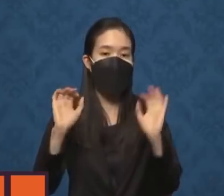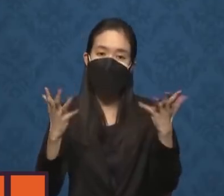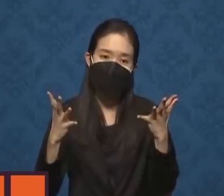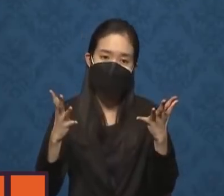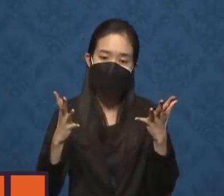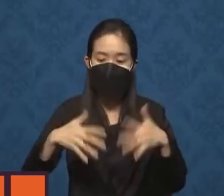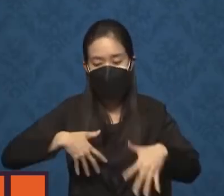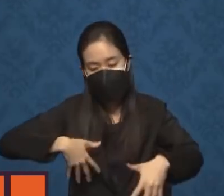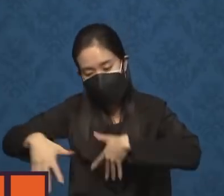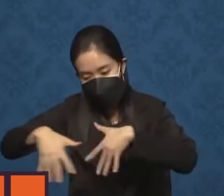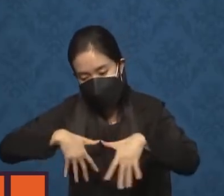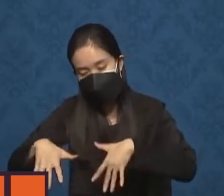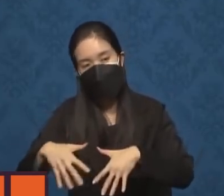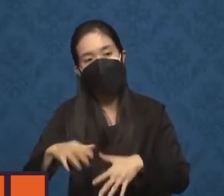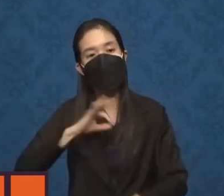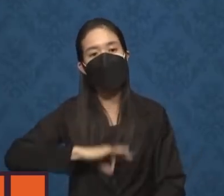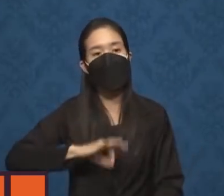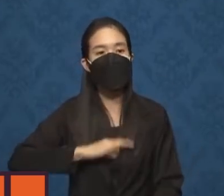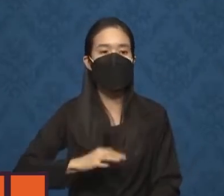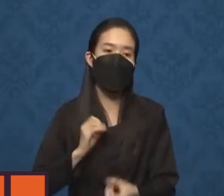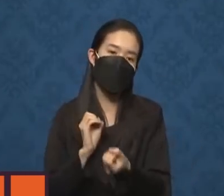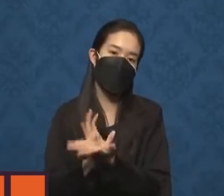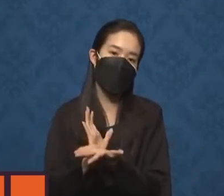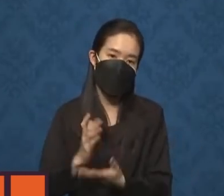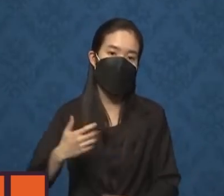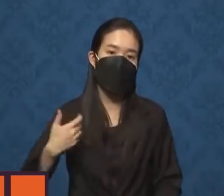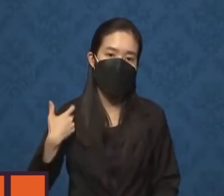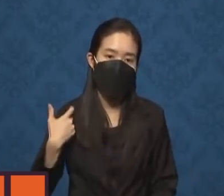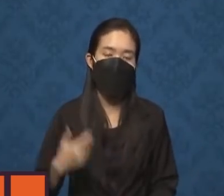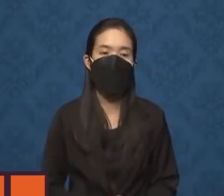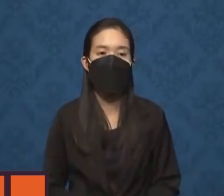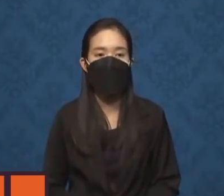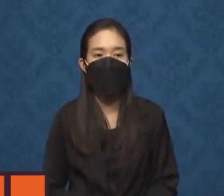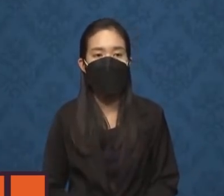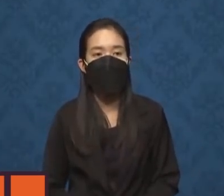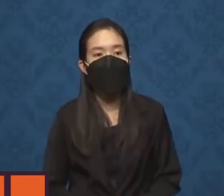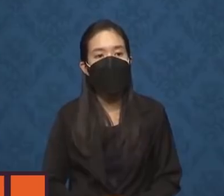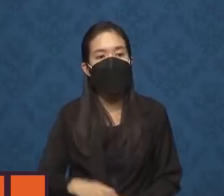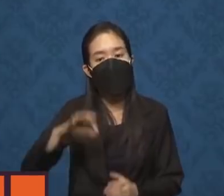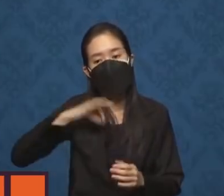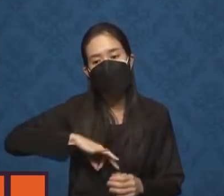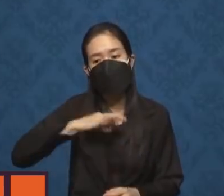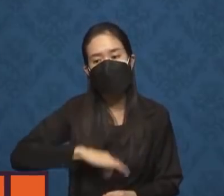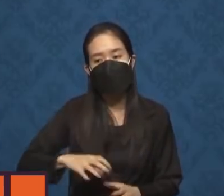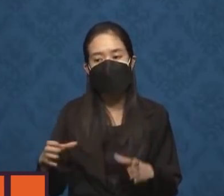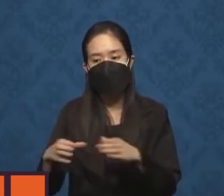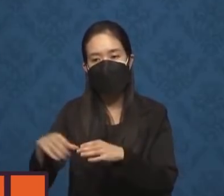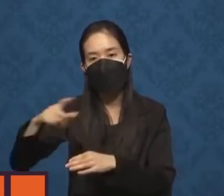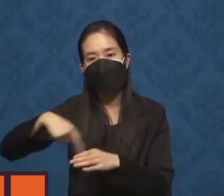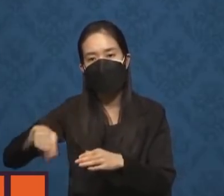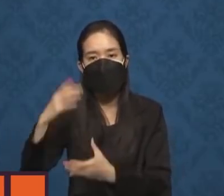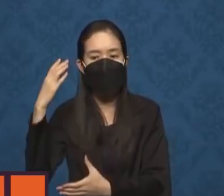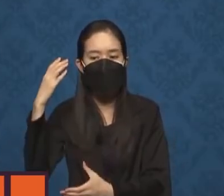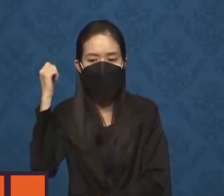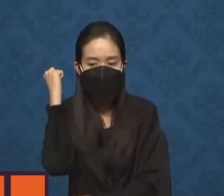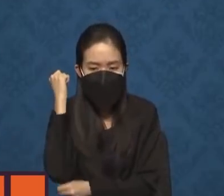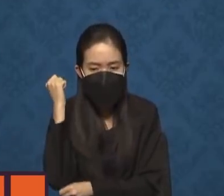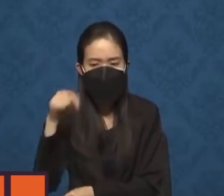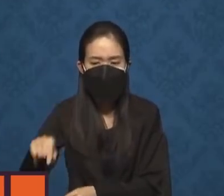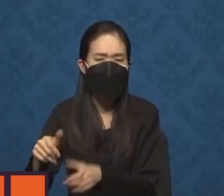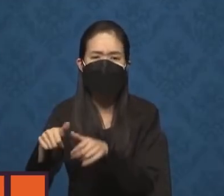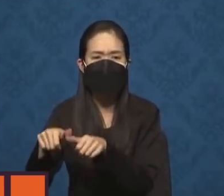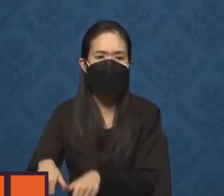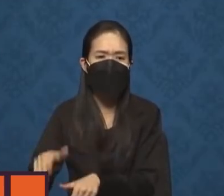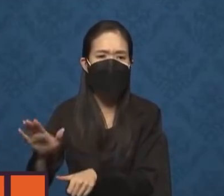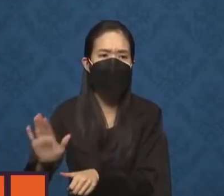ของประชาชนค่ะมันทอดทิ้งประชาชนคนส่วนใหญ่ของประเทศนี้แต่มีกลุ่มทุนกองทัพแค่